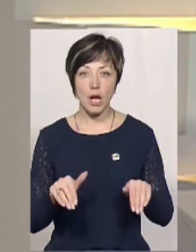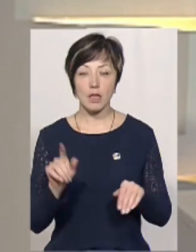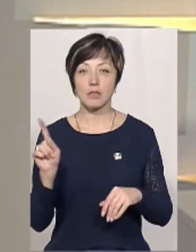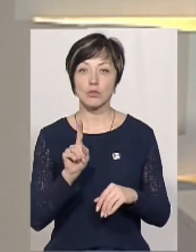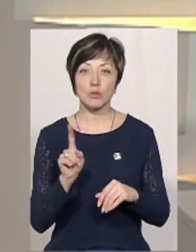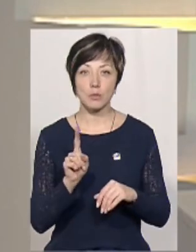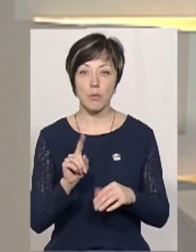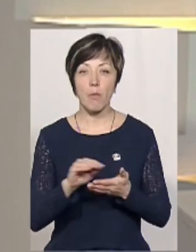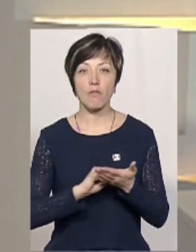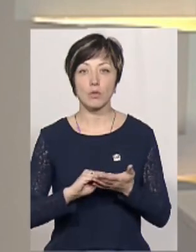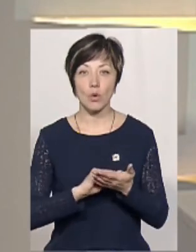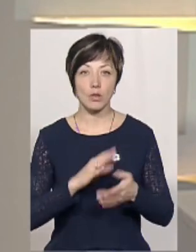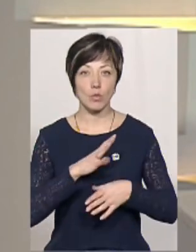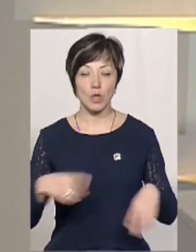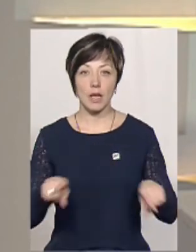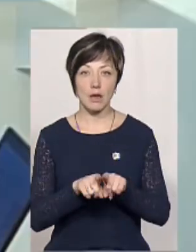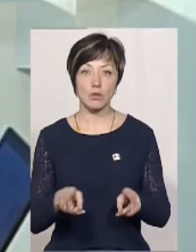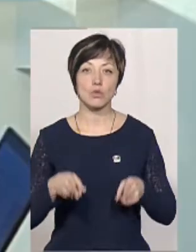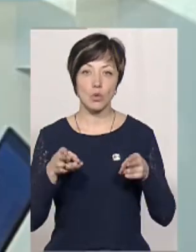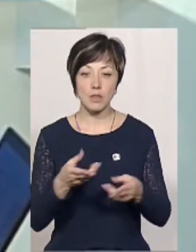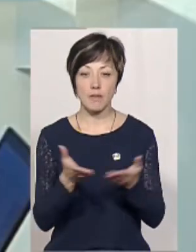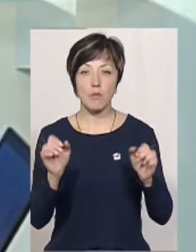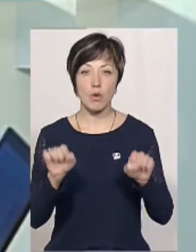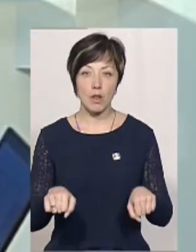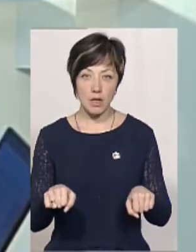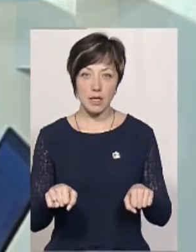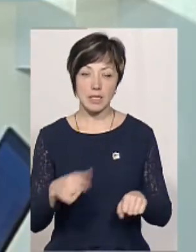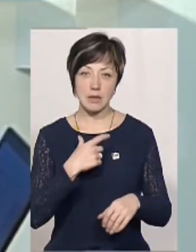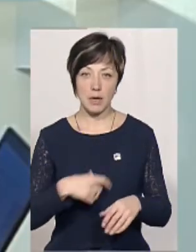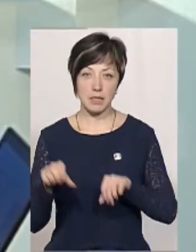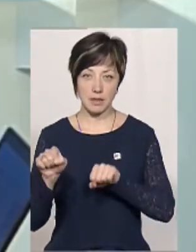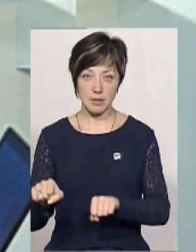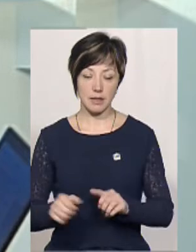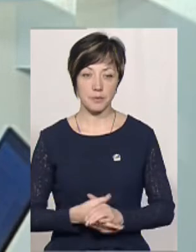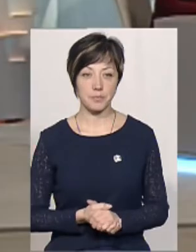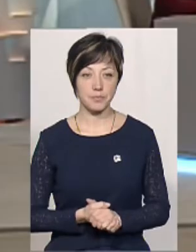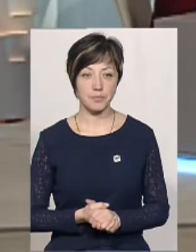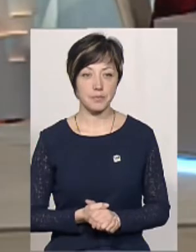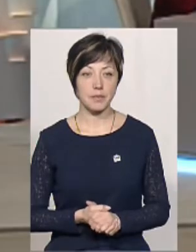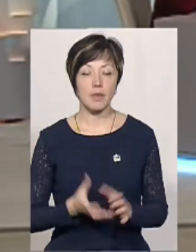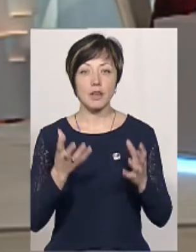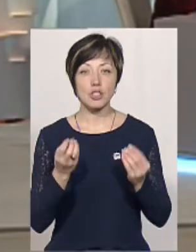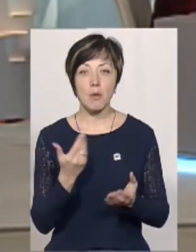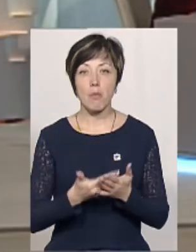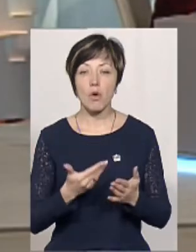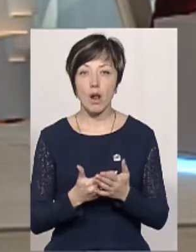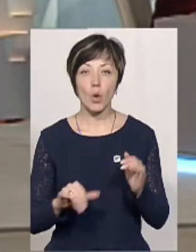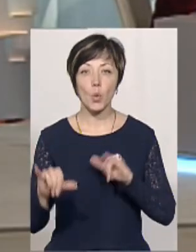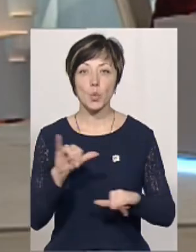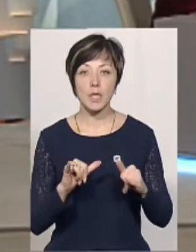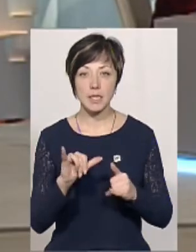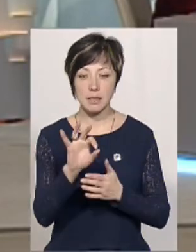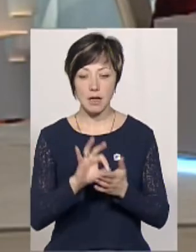аби повторно не було таких злочинів, і ви могли, кожна особа могла себе захистити. Ще порадьте, будь ласка, куди